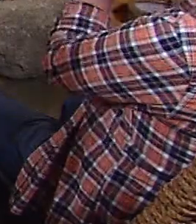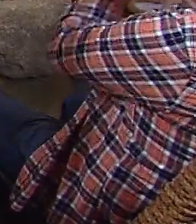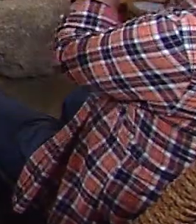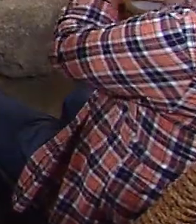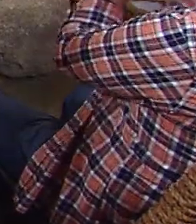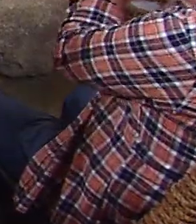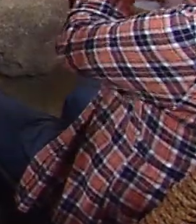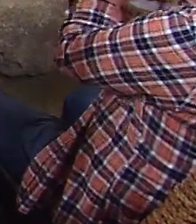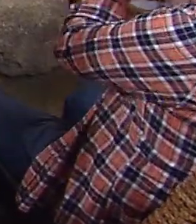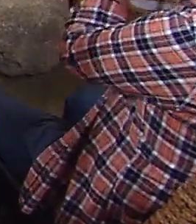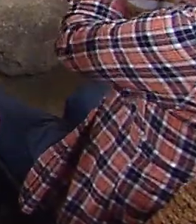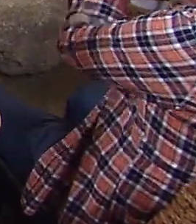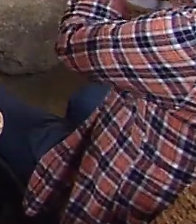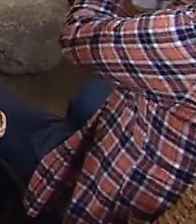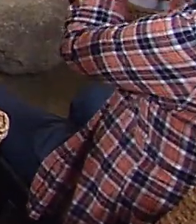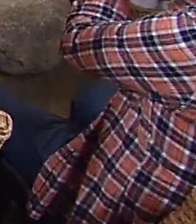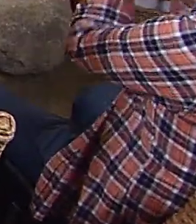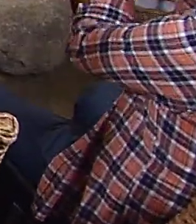5